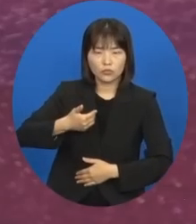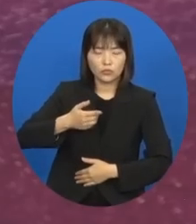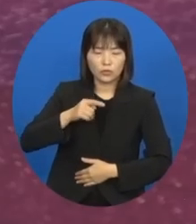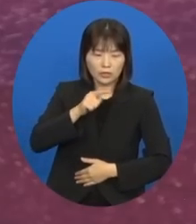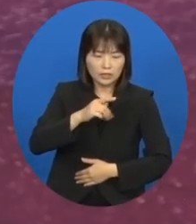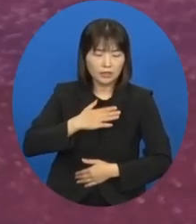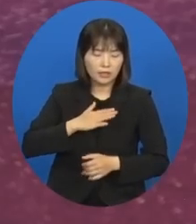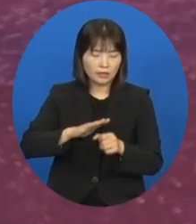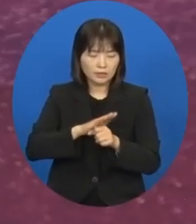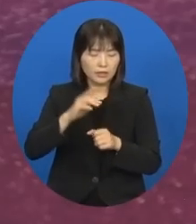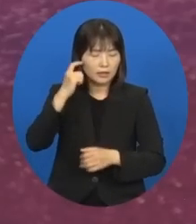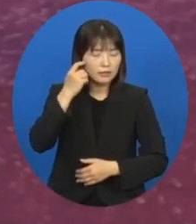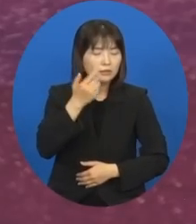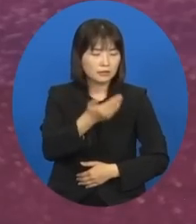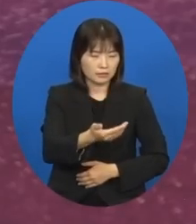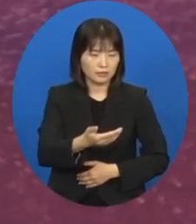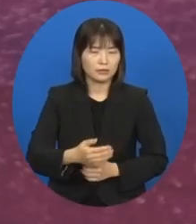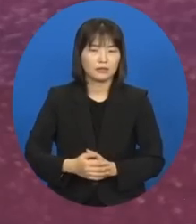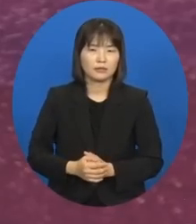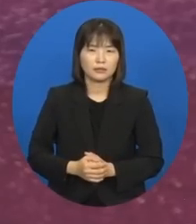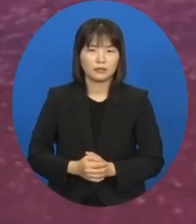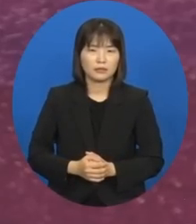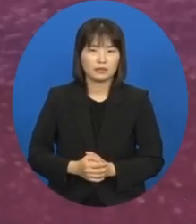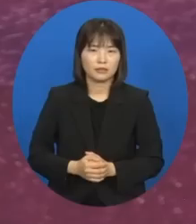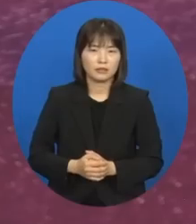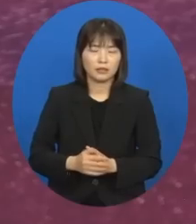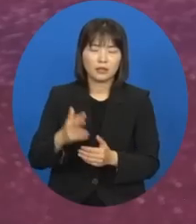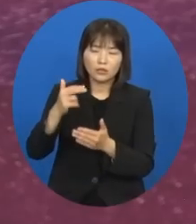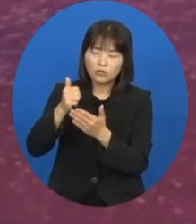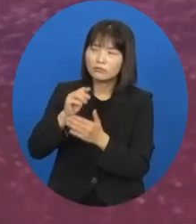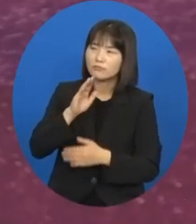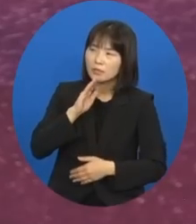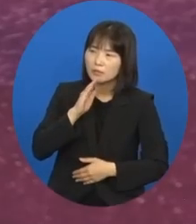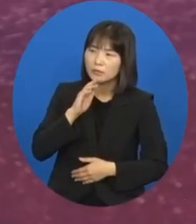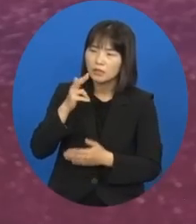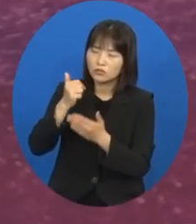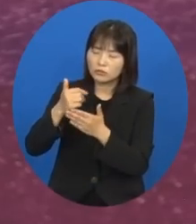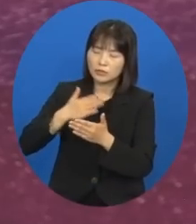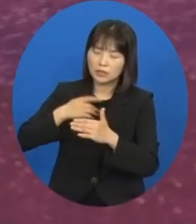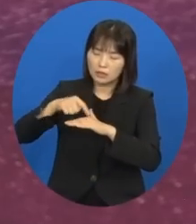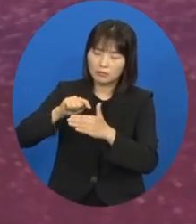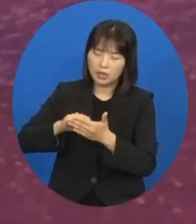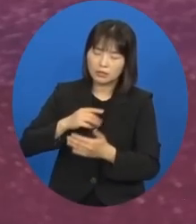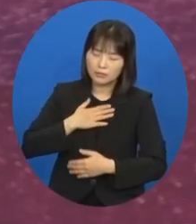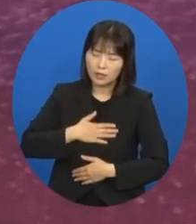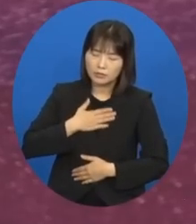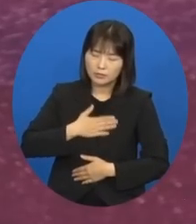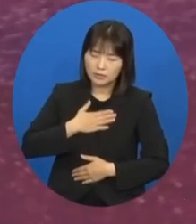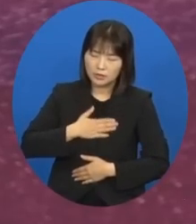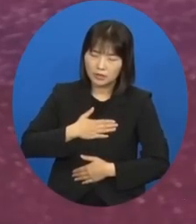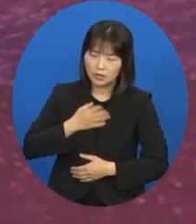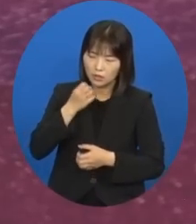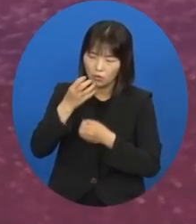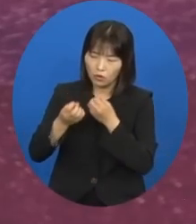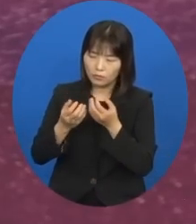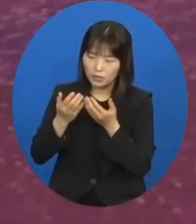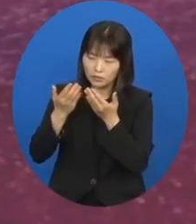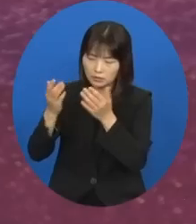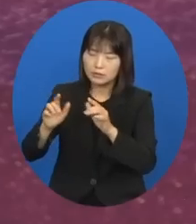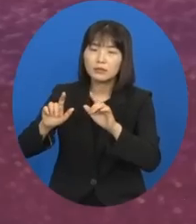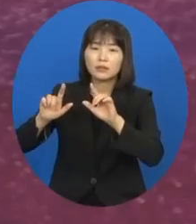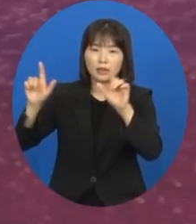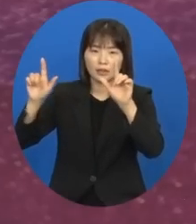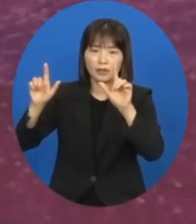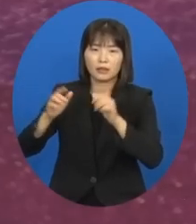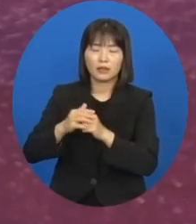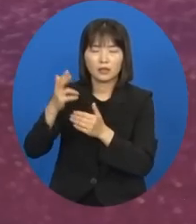사랑하느냐 주님 그렇습니다 주님이 제 마음을 아십니다 고백했던 날